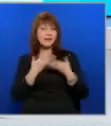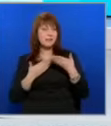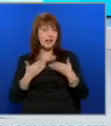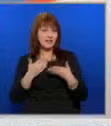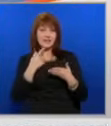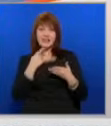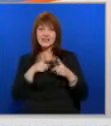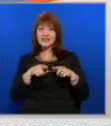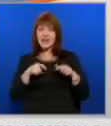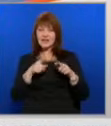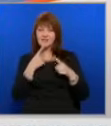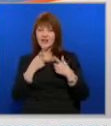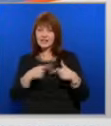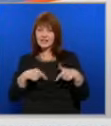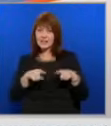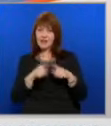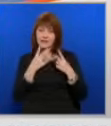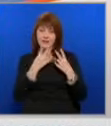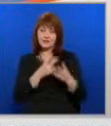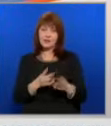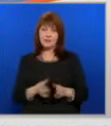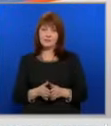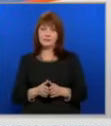пленарната зала проследи Цветелина Катанска.